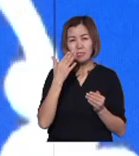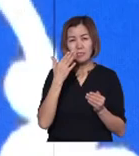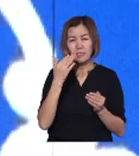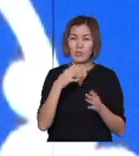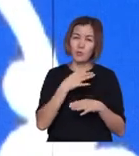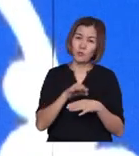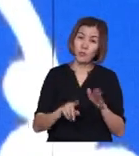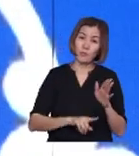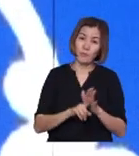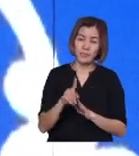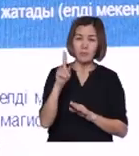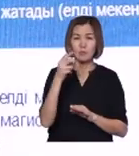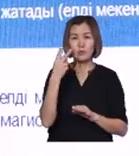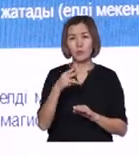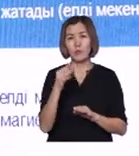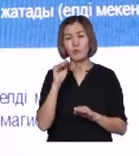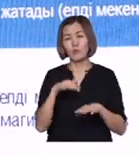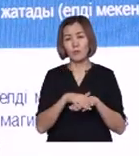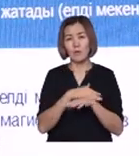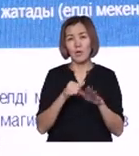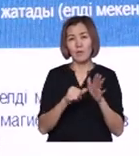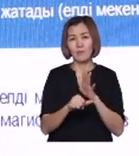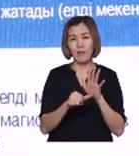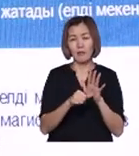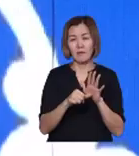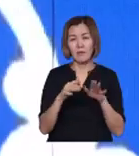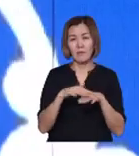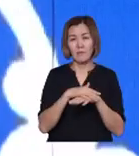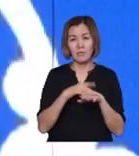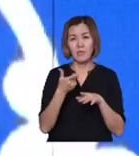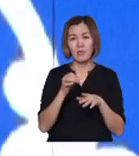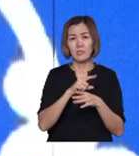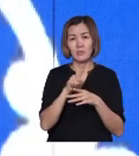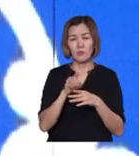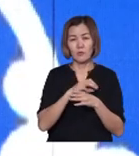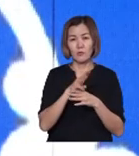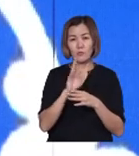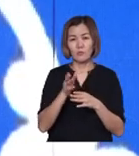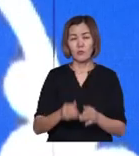Талакөл аудандарының 124 мың тұрғыны бар 66 елді мекен газға қосылады.